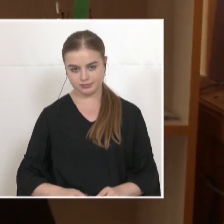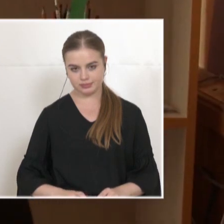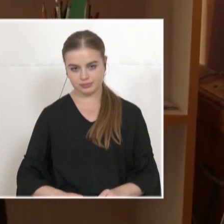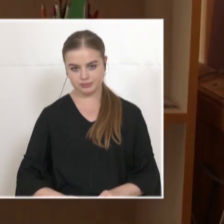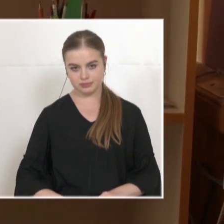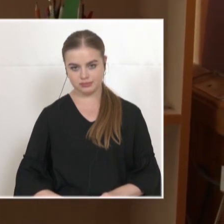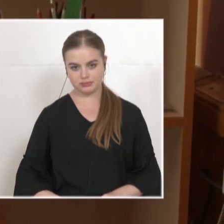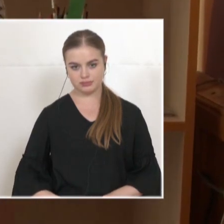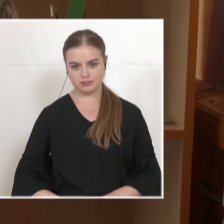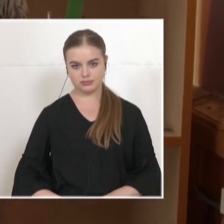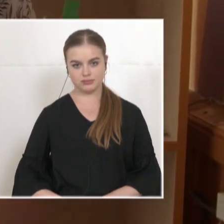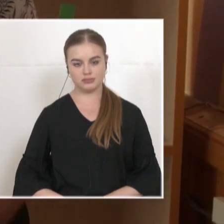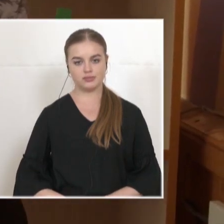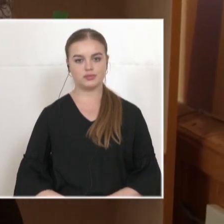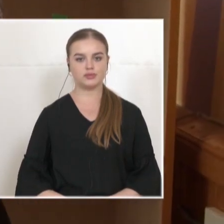Немішаєва, Київська